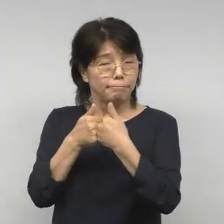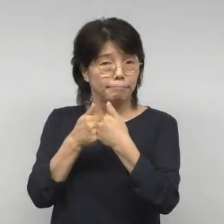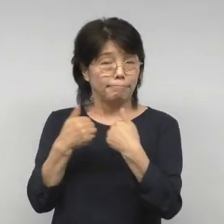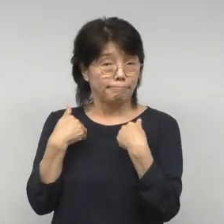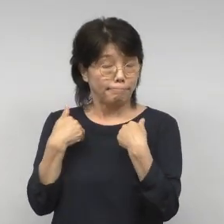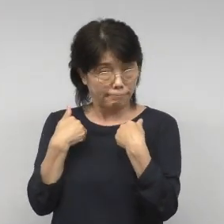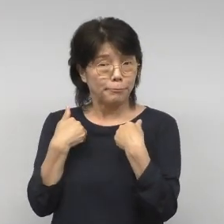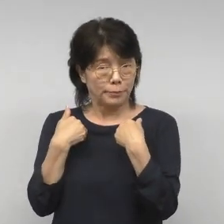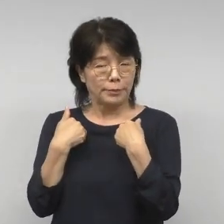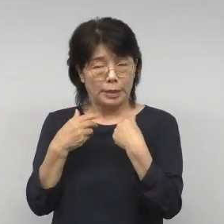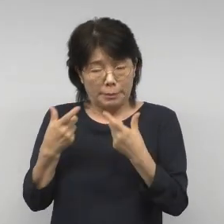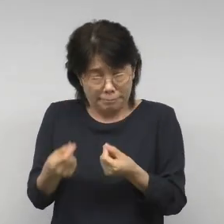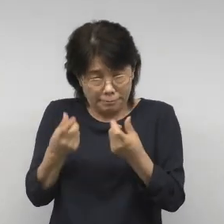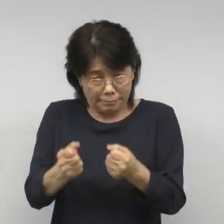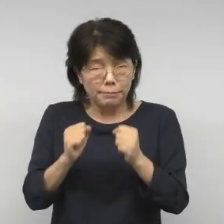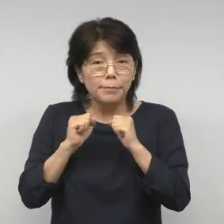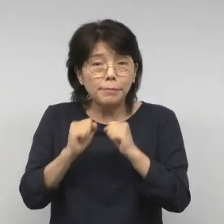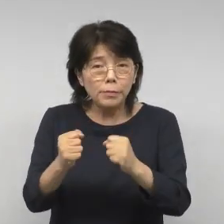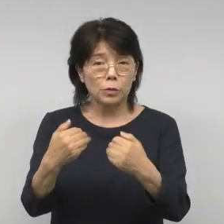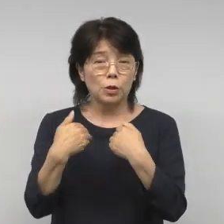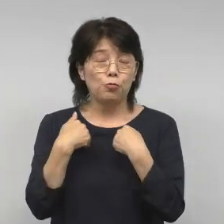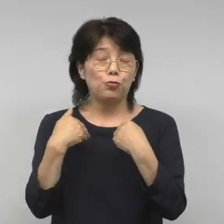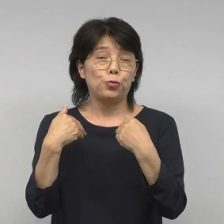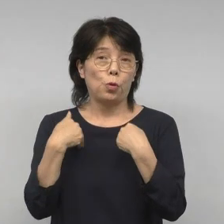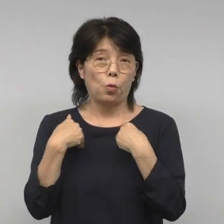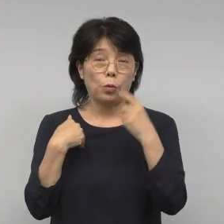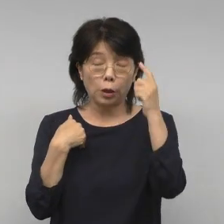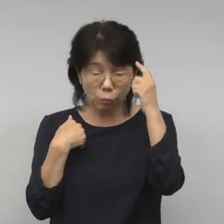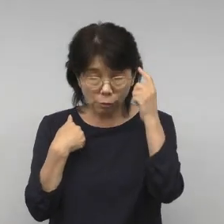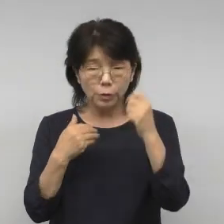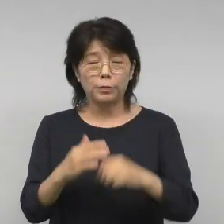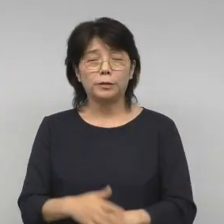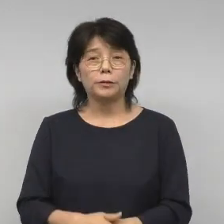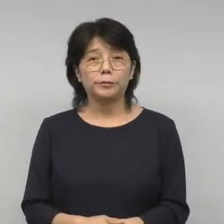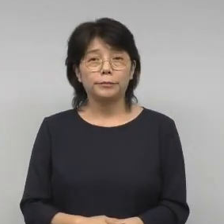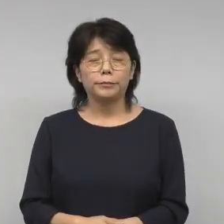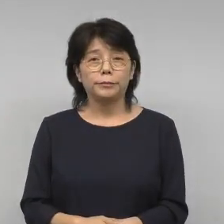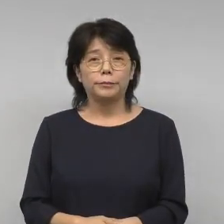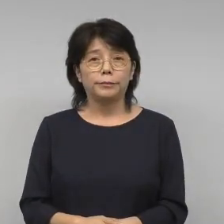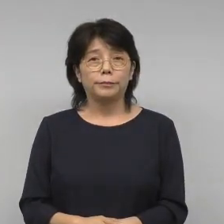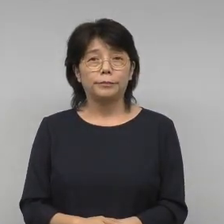そういったことをじっくりとやっていく必要があるのかなというふうに思っています。